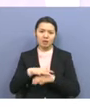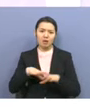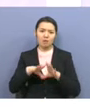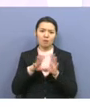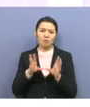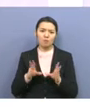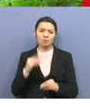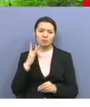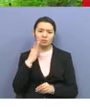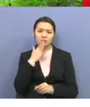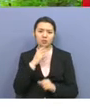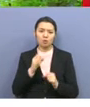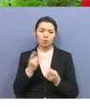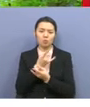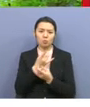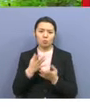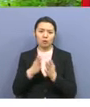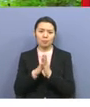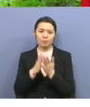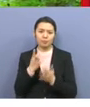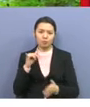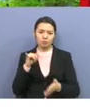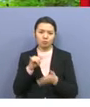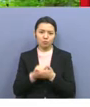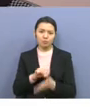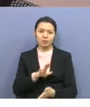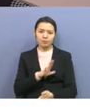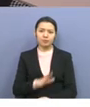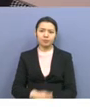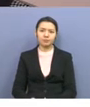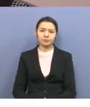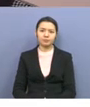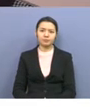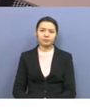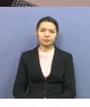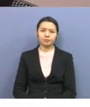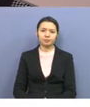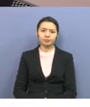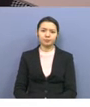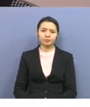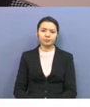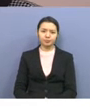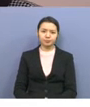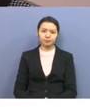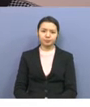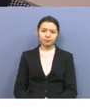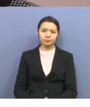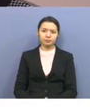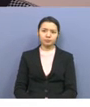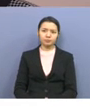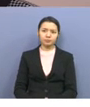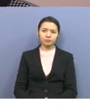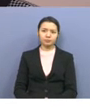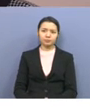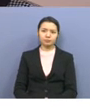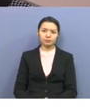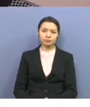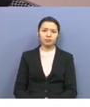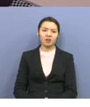жалпыұлттық қасиетті нысандары энциклопедиясына енгізілген. Согласно мониторингу за 2017 год реализовано 46